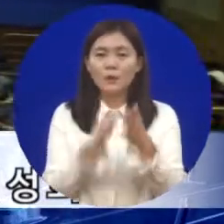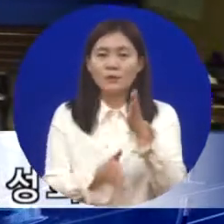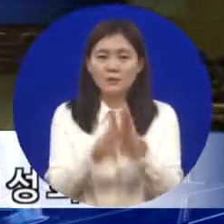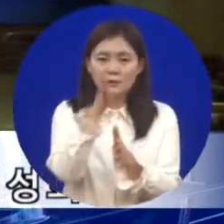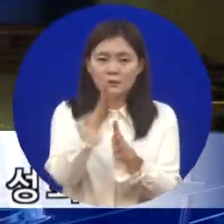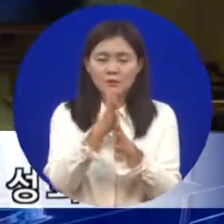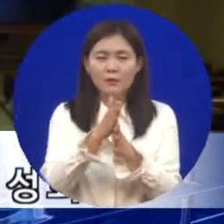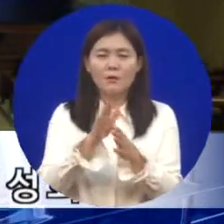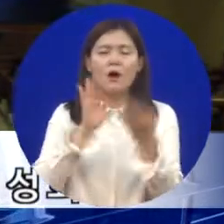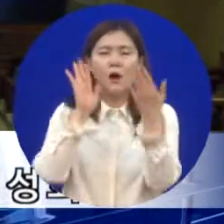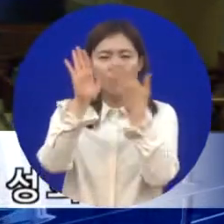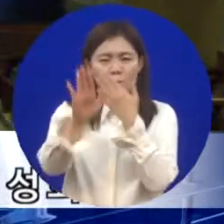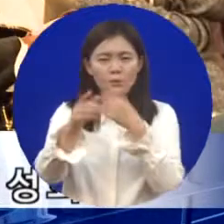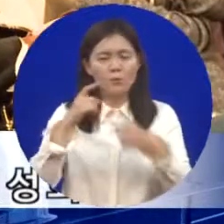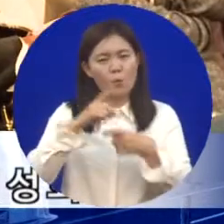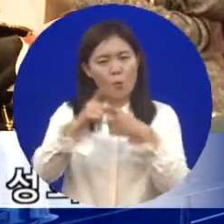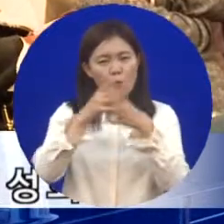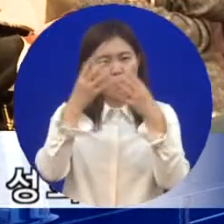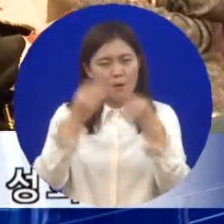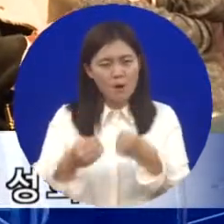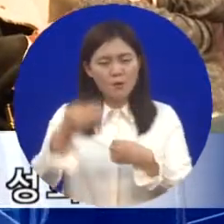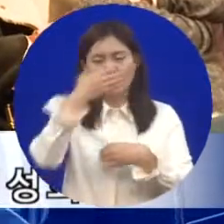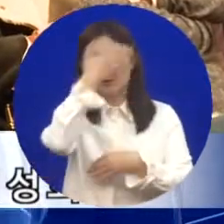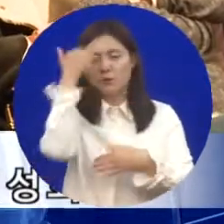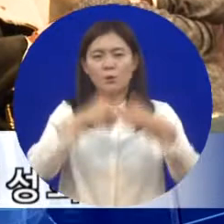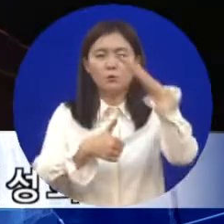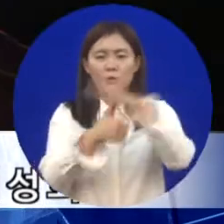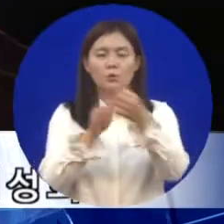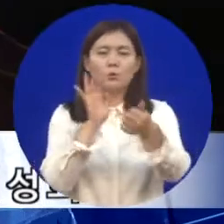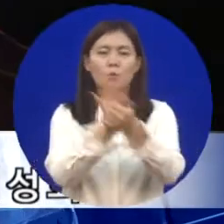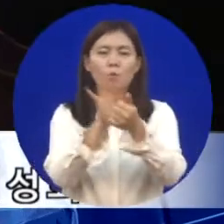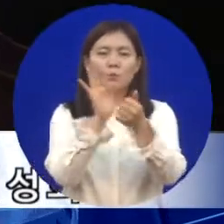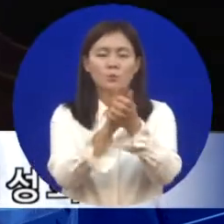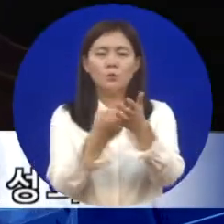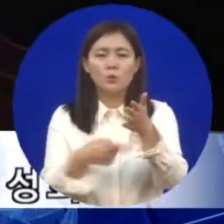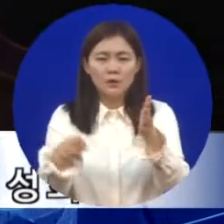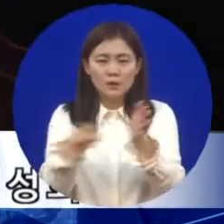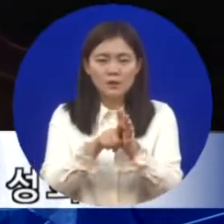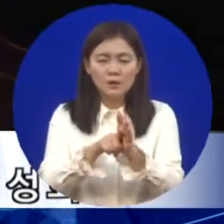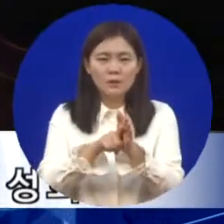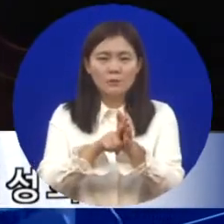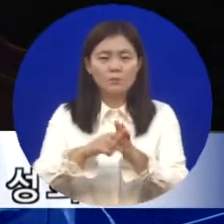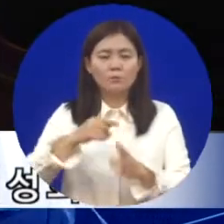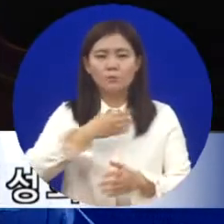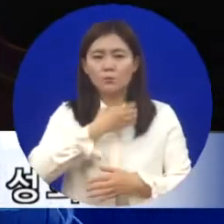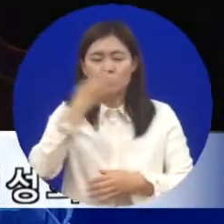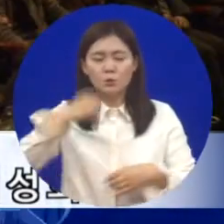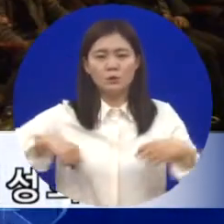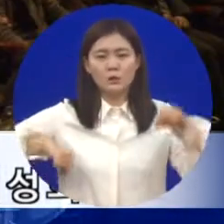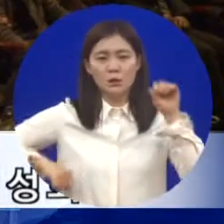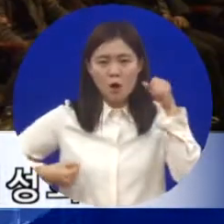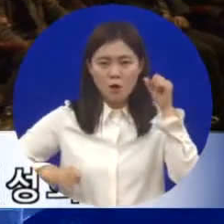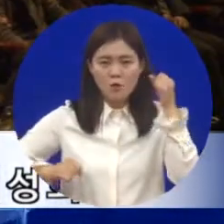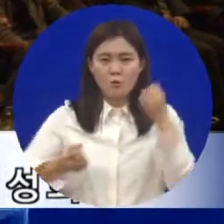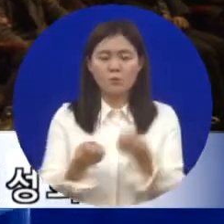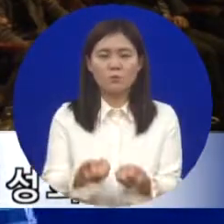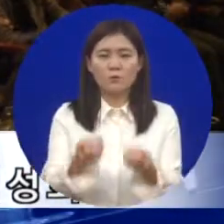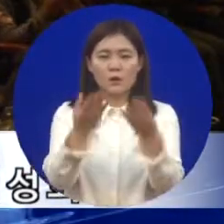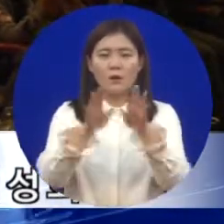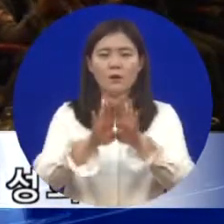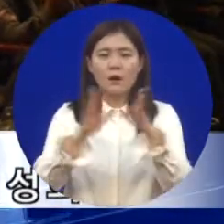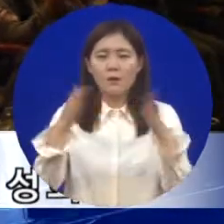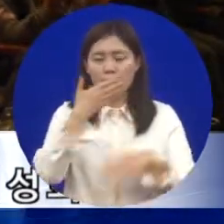오늘 용인 시는 진로를 고민하는 청소년들에게 도움을 주기 위해 여성회관 큰어울마당에서 진로 뮤지컬 강연을 개최해 큰